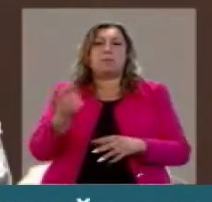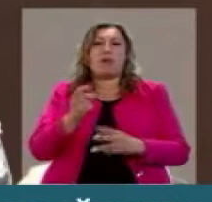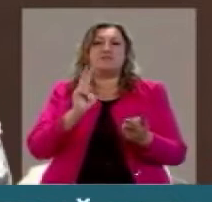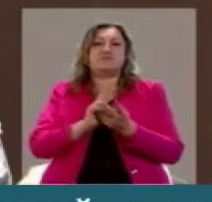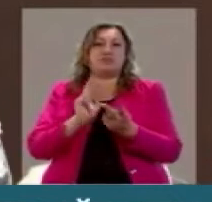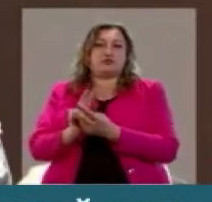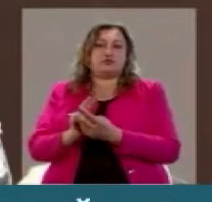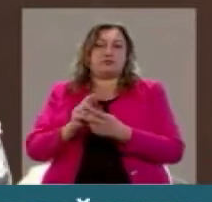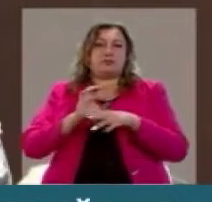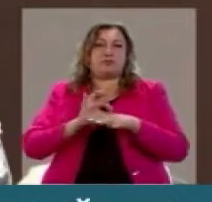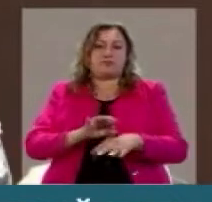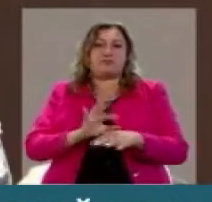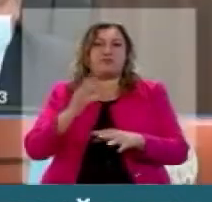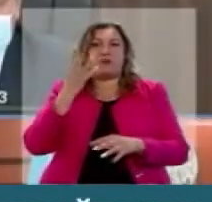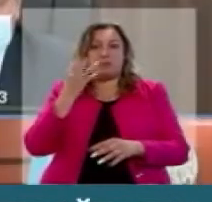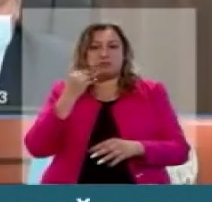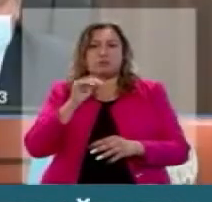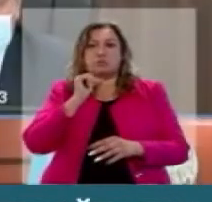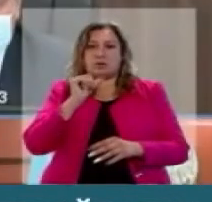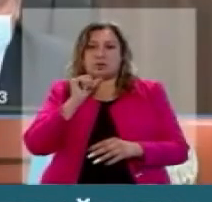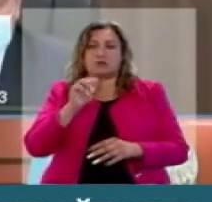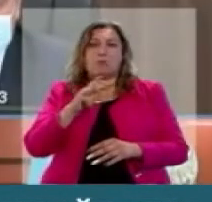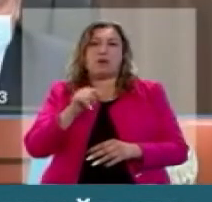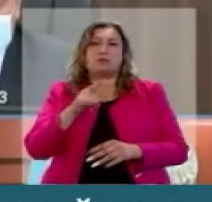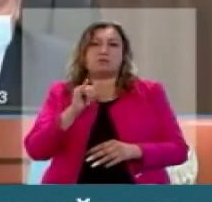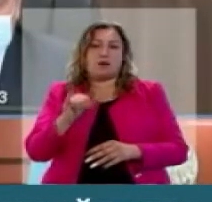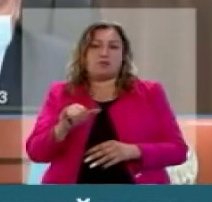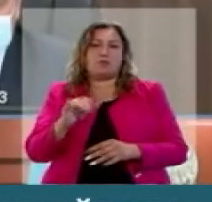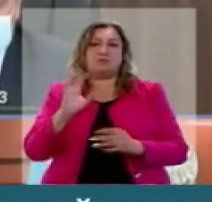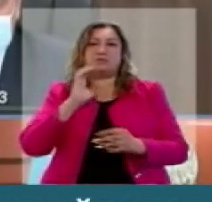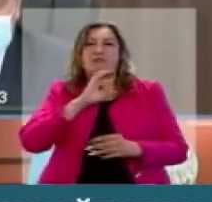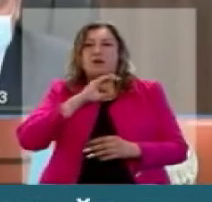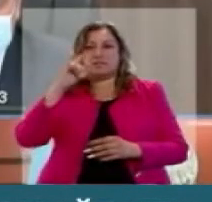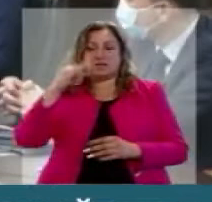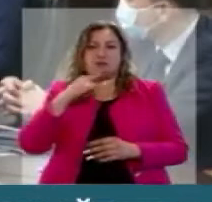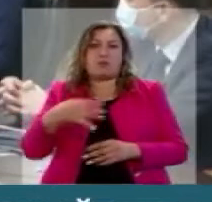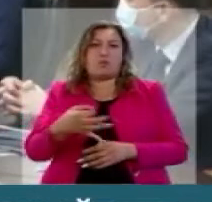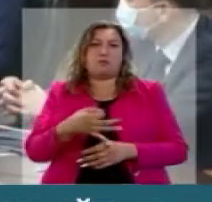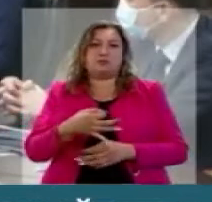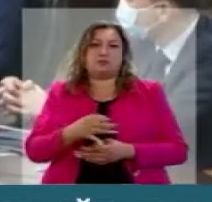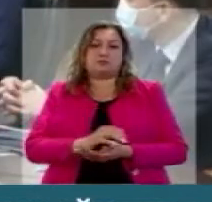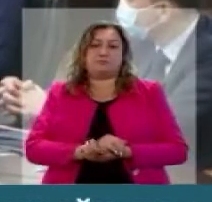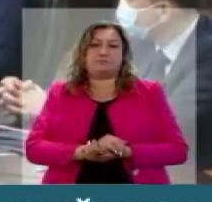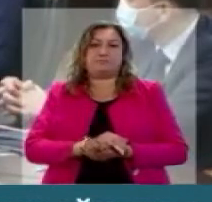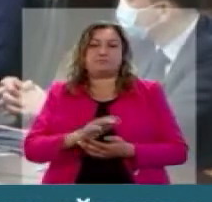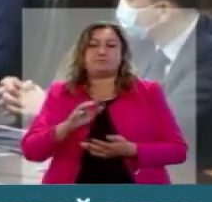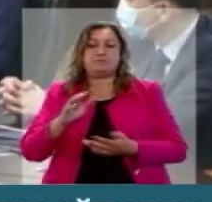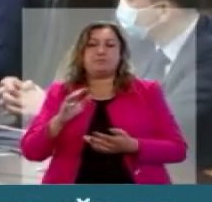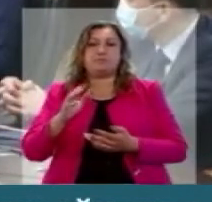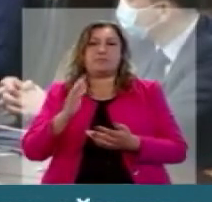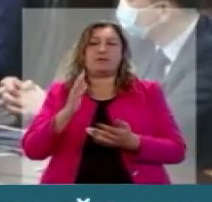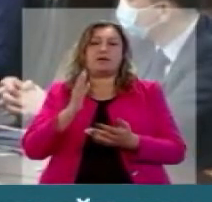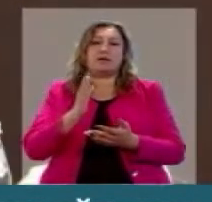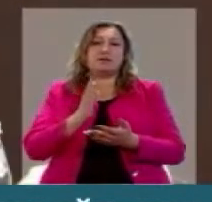әсер еткен дейді. Сондай-ақ мемлекеттік органдар кездесулердің онлайн трансляциясын және журналистерге арналған брифингтерді